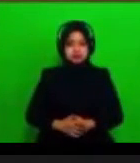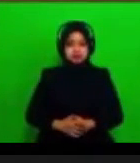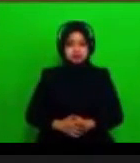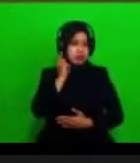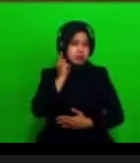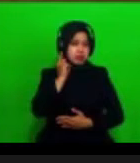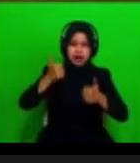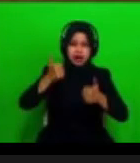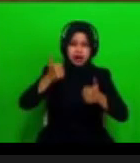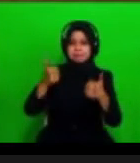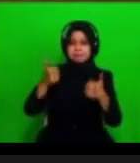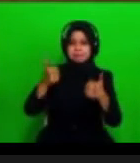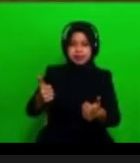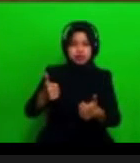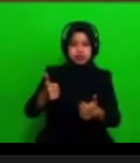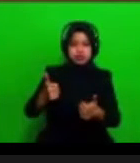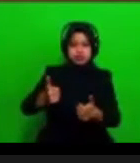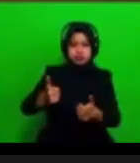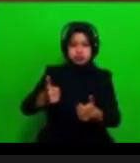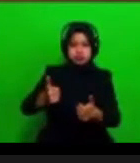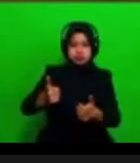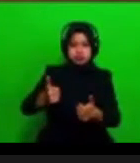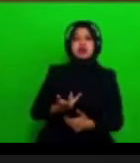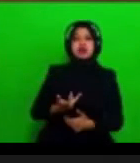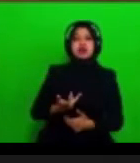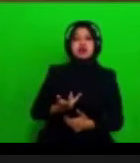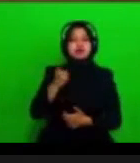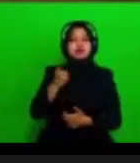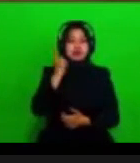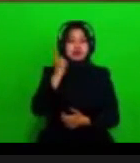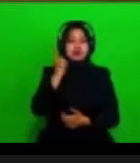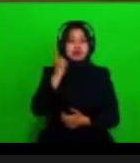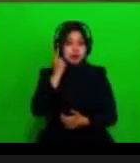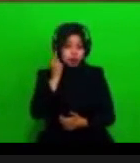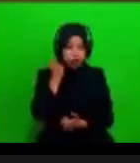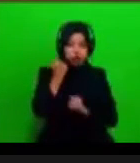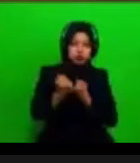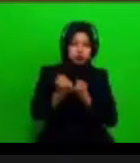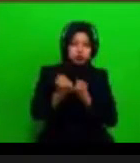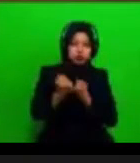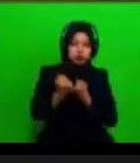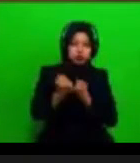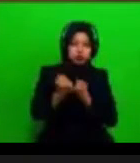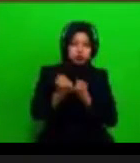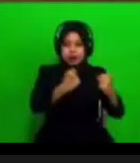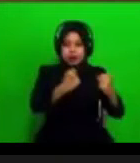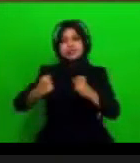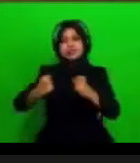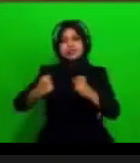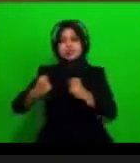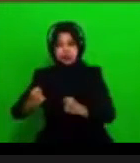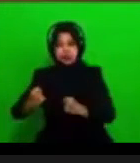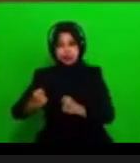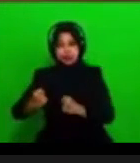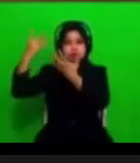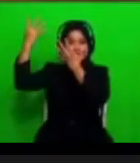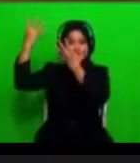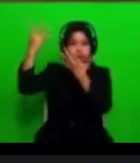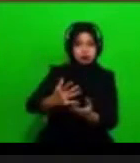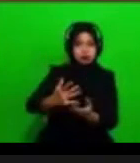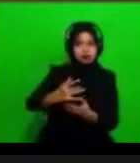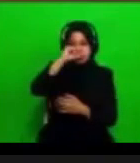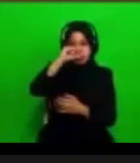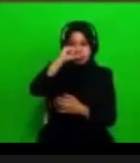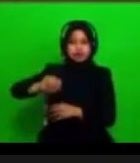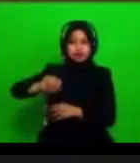kami dalam mengemban amanahnya. Jadikanlah Dharma Wanita Persatuan menjadi organisasi yang